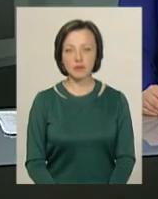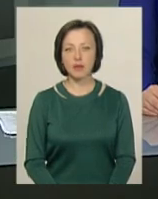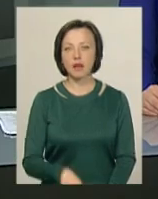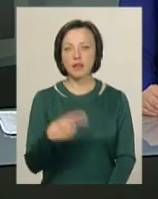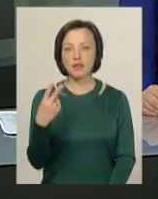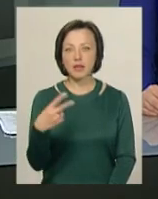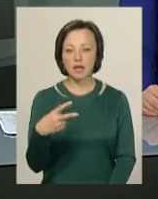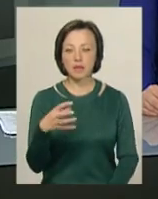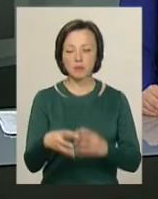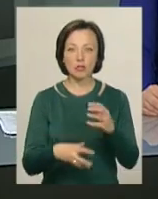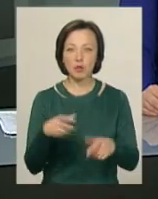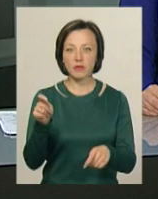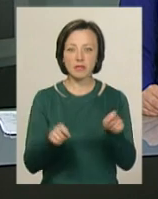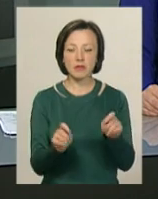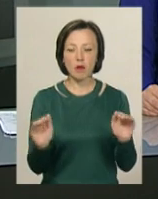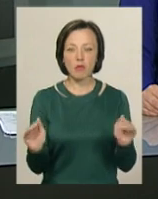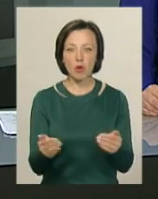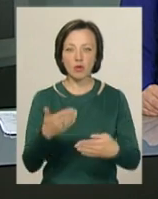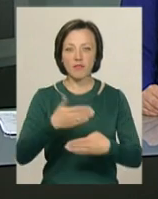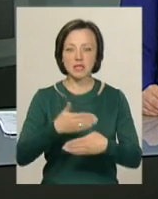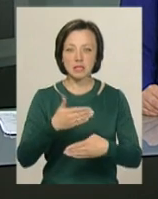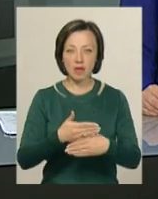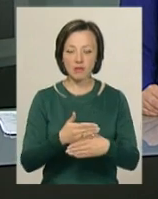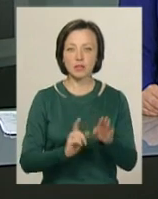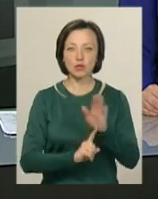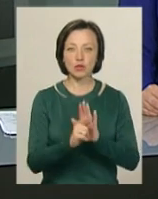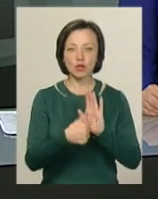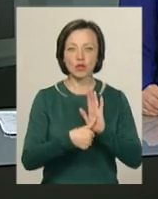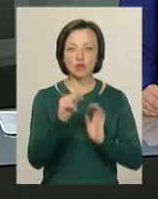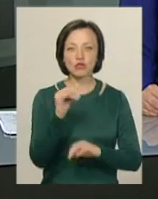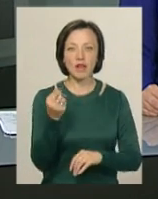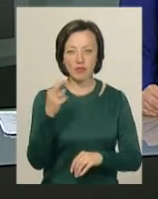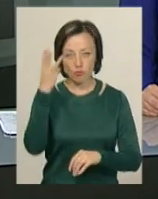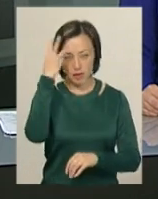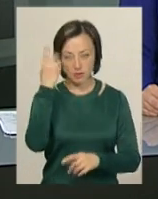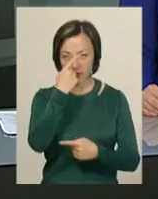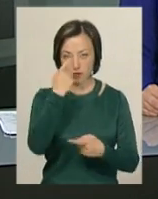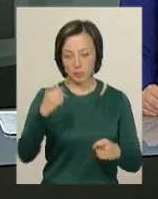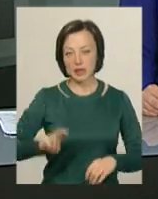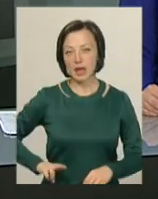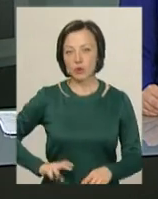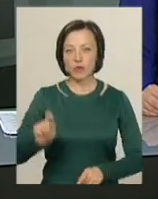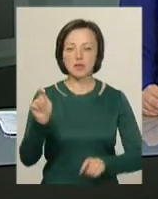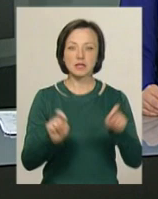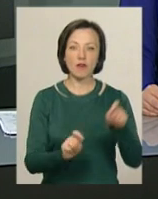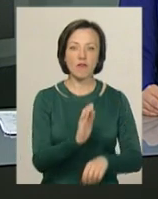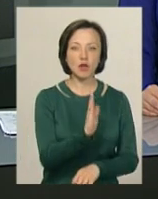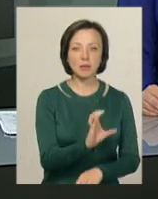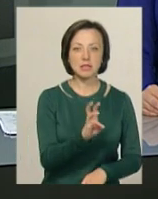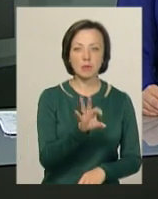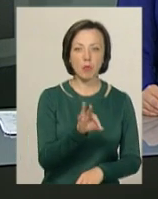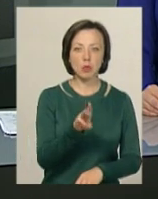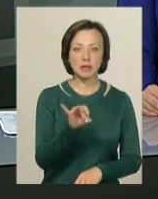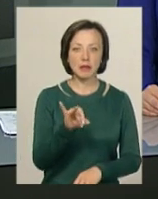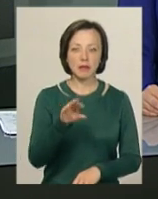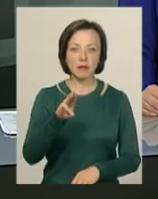Двадцятий міжнародний фестиваль моновистав «Відлуння» стартує 6 червня у Хмельницькому. Про це повідомив директор фестивалю Володимир Смотритель.